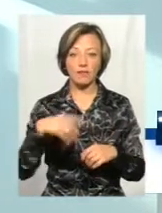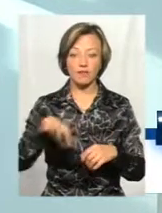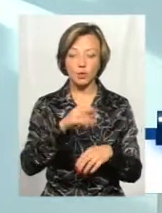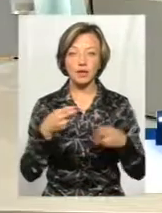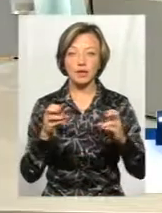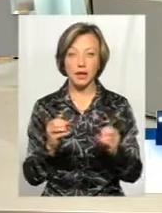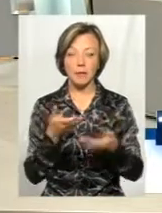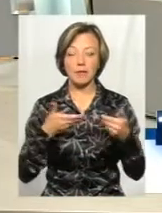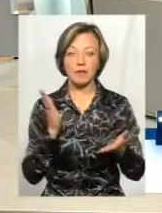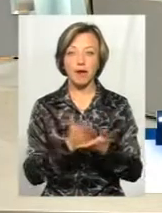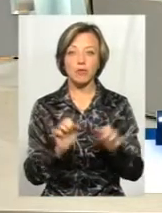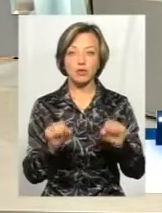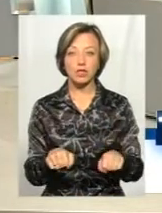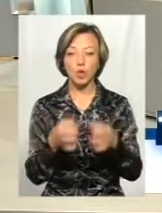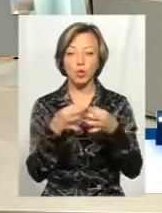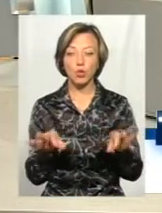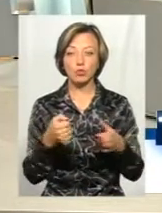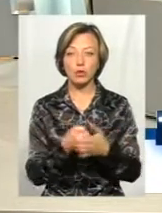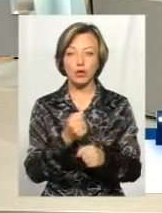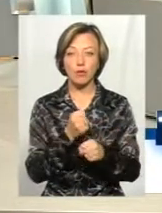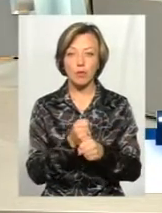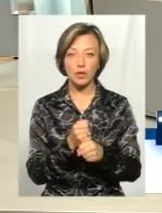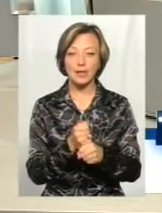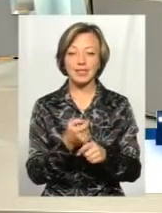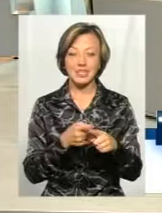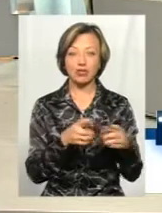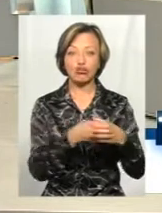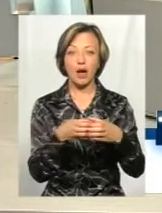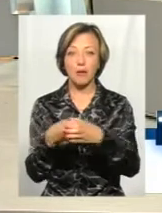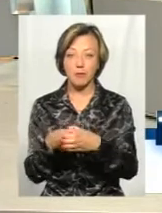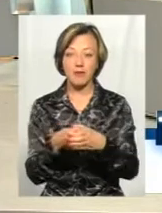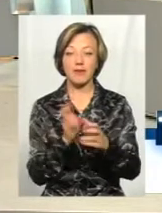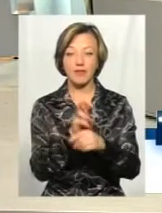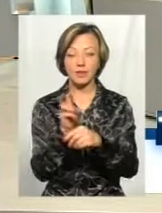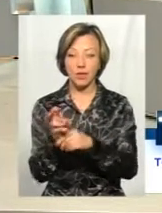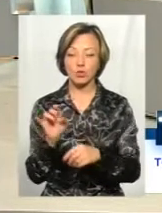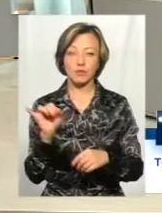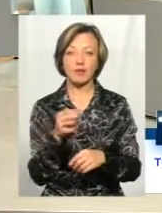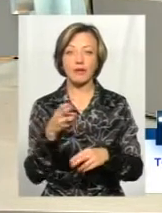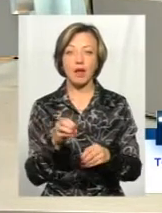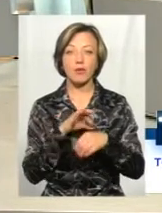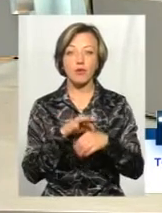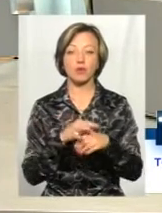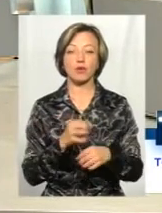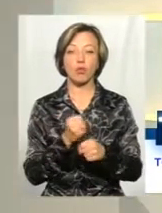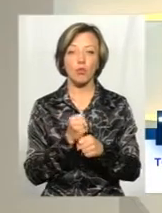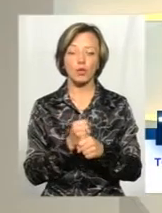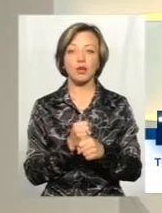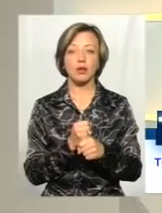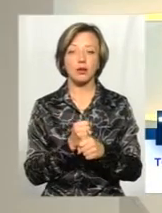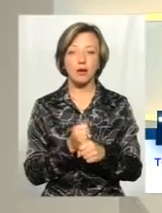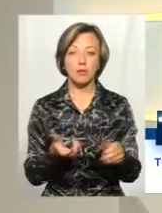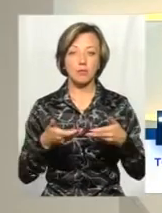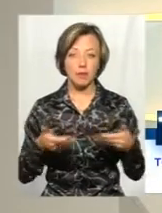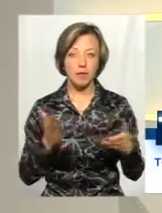де ми маємо можливість доступу до роботи антирейдерських штабів, де ми їх відвідуємо, де вже проходить конкретна робота.